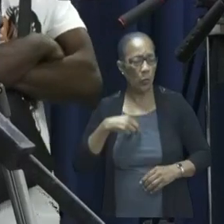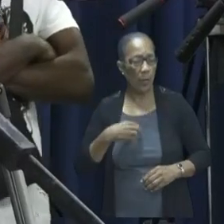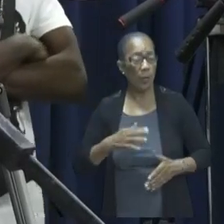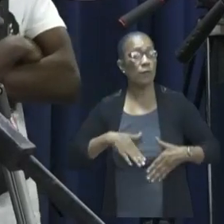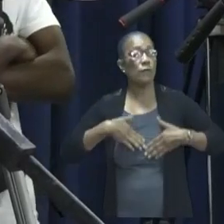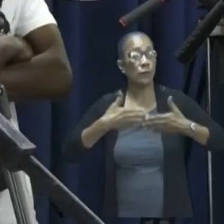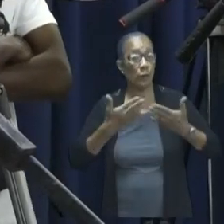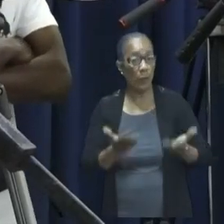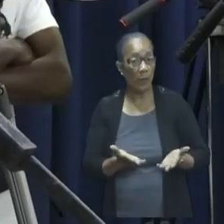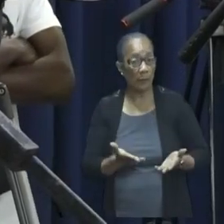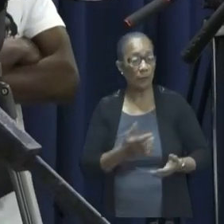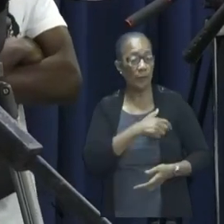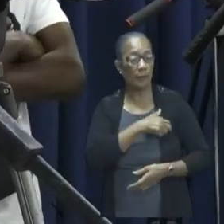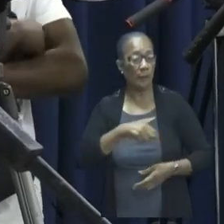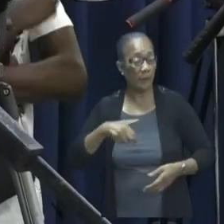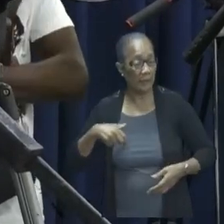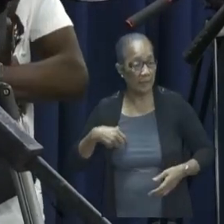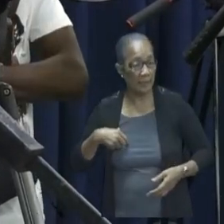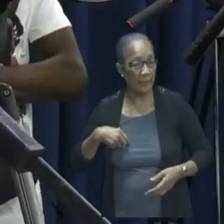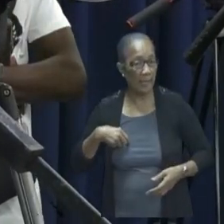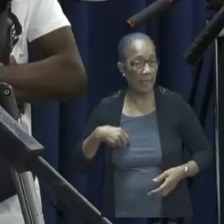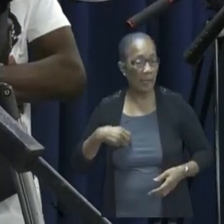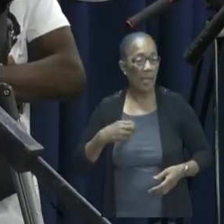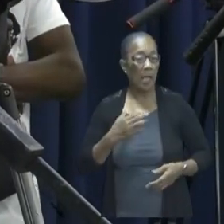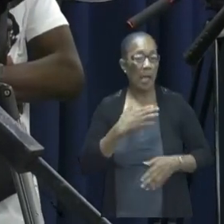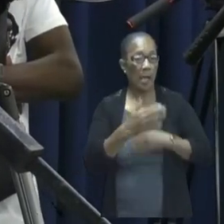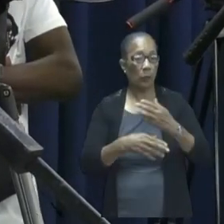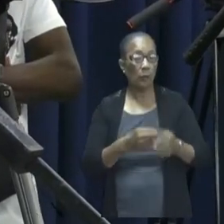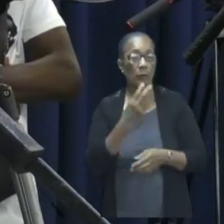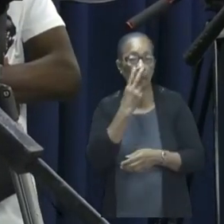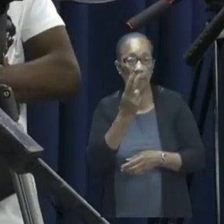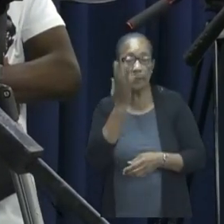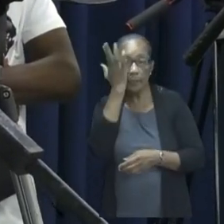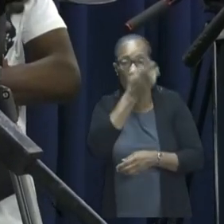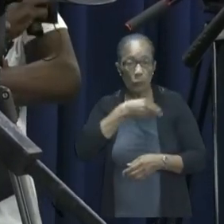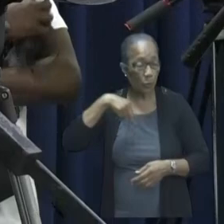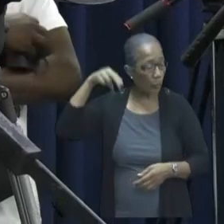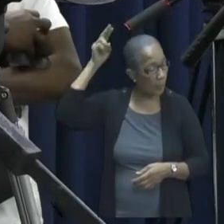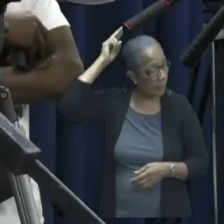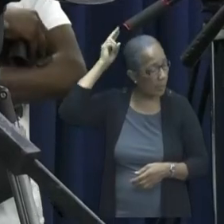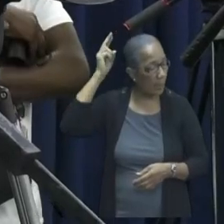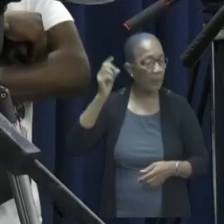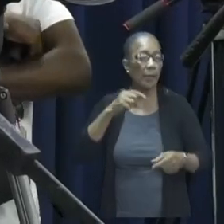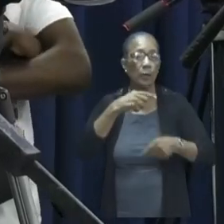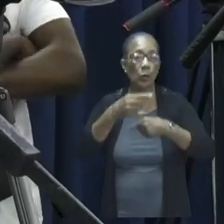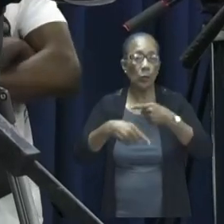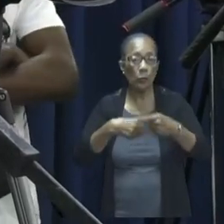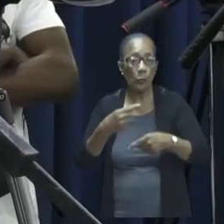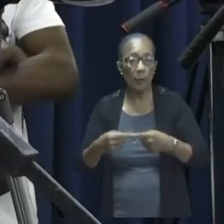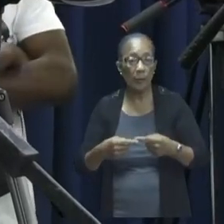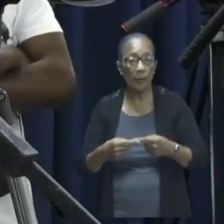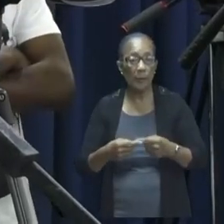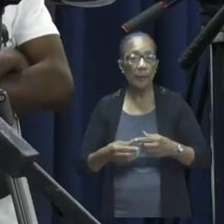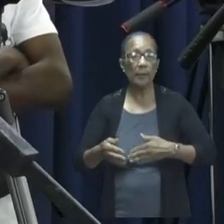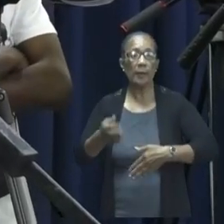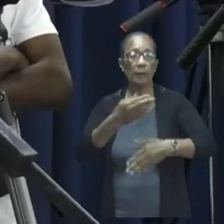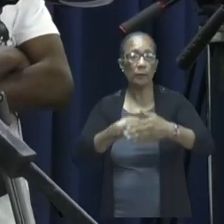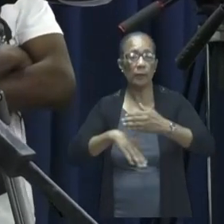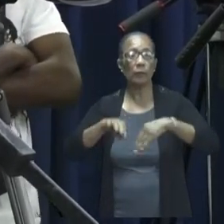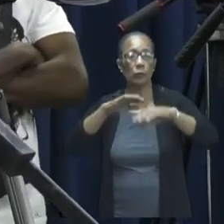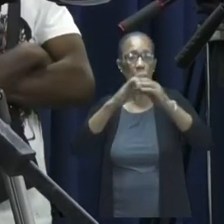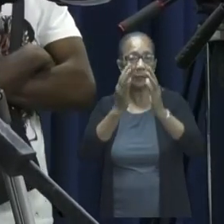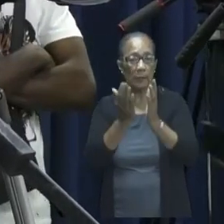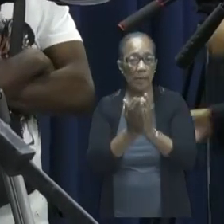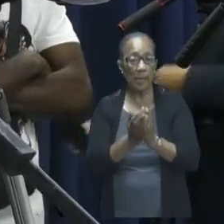verwachten voor u als president er wordt gekeken naar suriname daar als we keken naar de ontwikkeling naar ze keken naar de voorbereiding uit betalen van onze